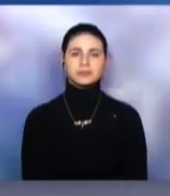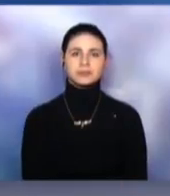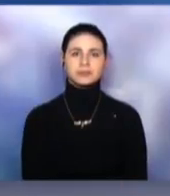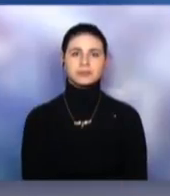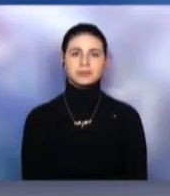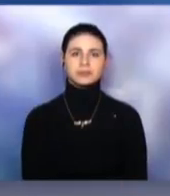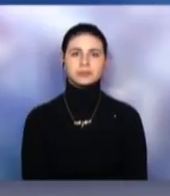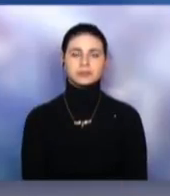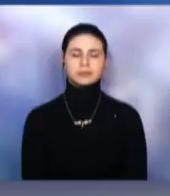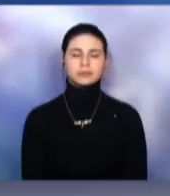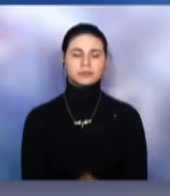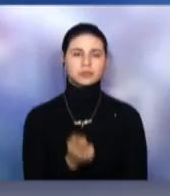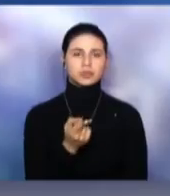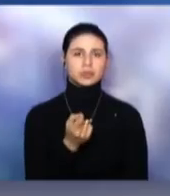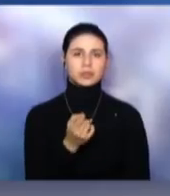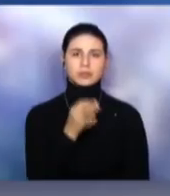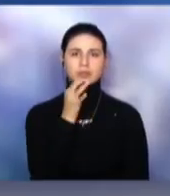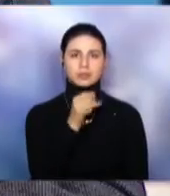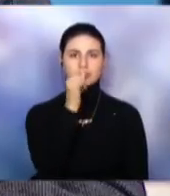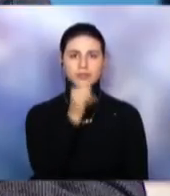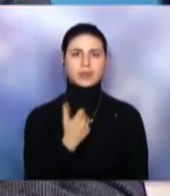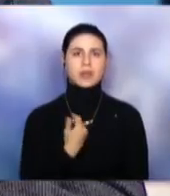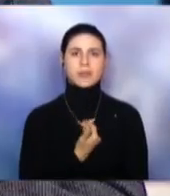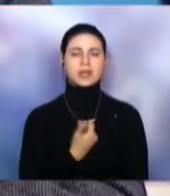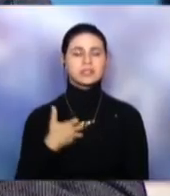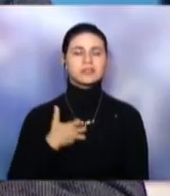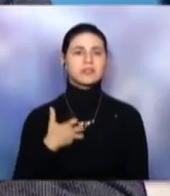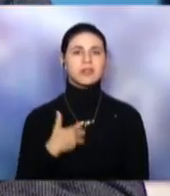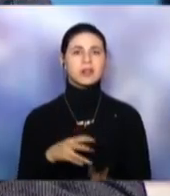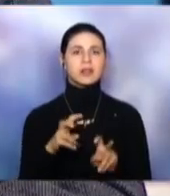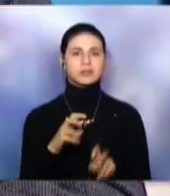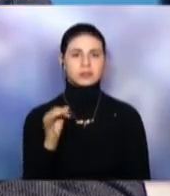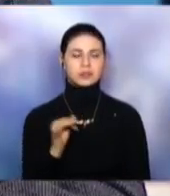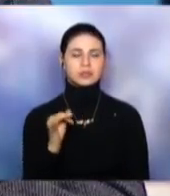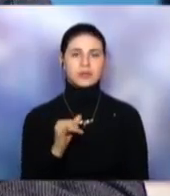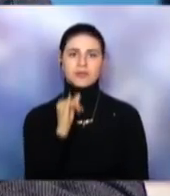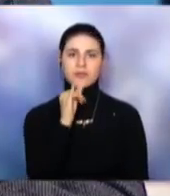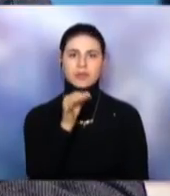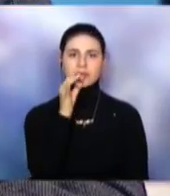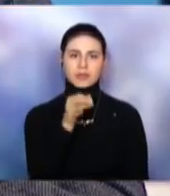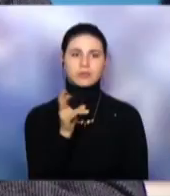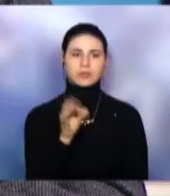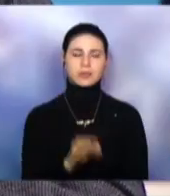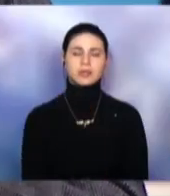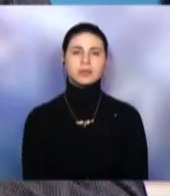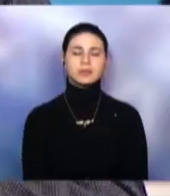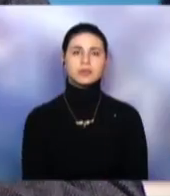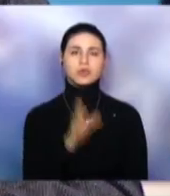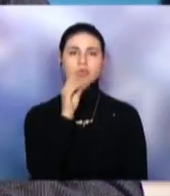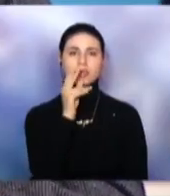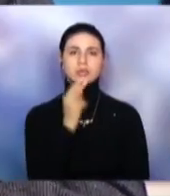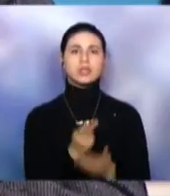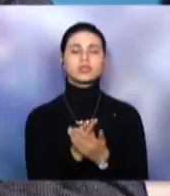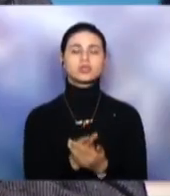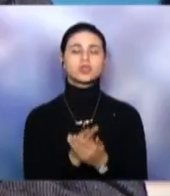კიბატ. ცით გამიჭirdeba პასუხისგაცემა მარცხნივ ხველას რას გულისხმობს ქალბატონი ვერ გეტყვით მაგრამ წოლასთან